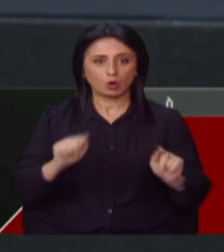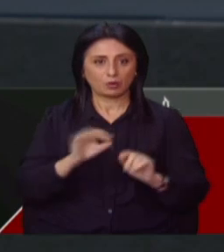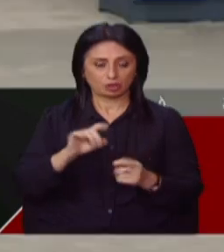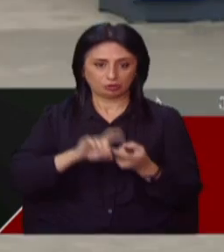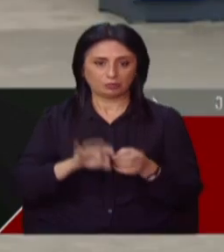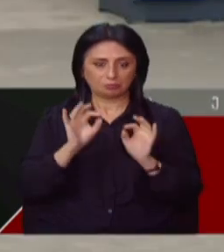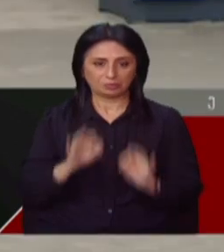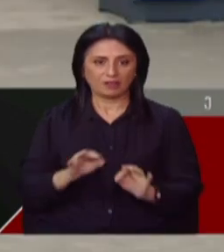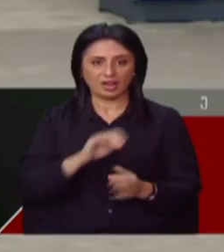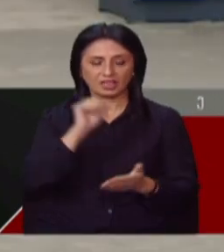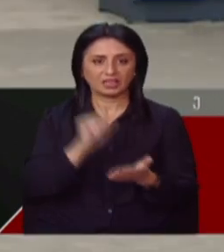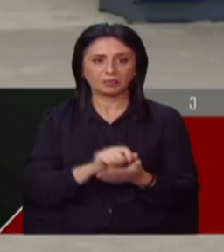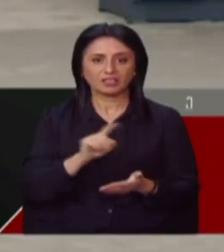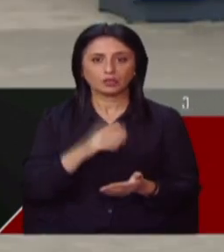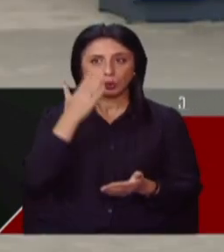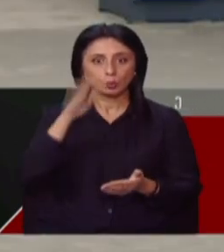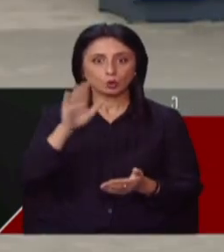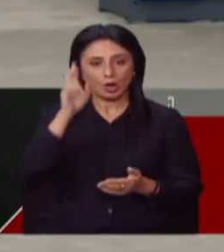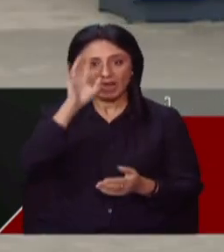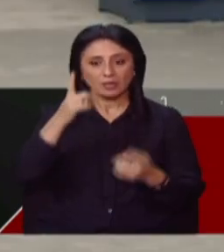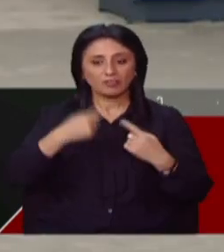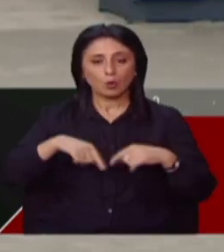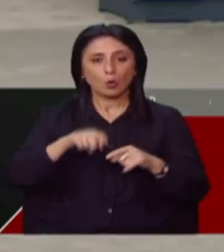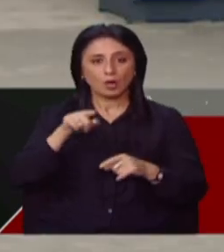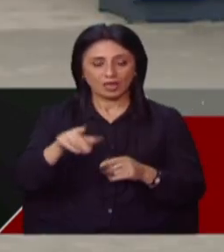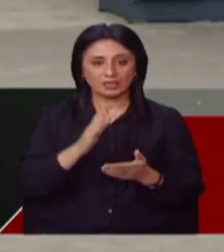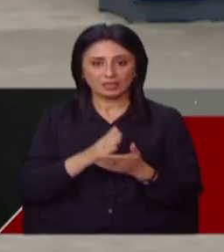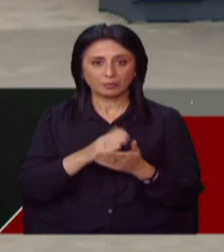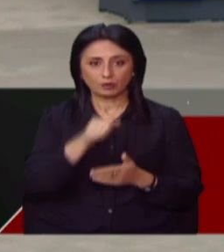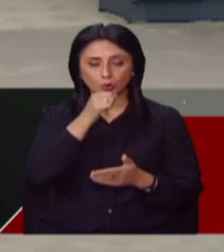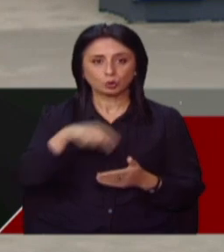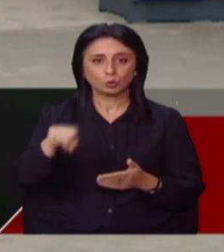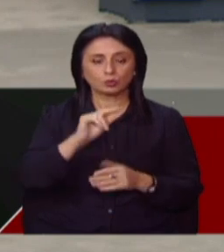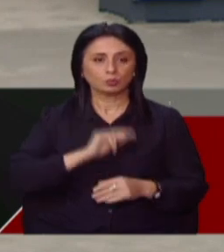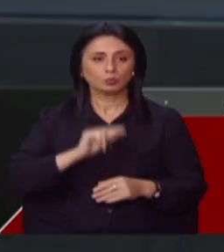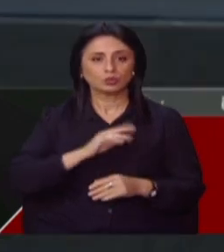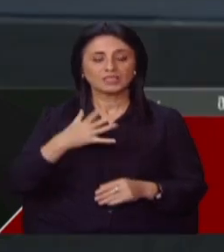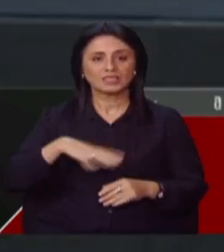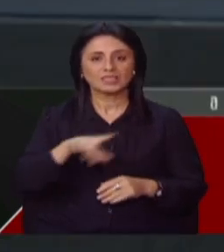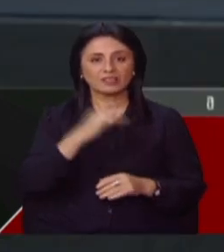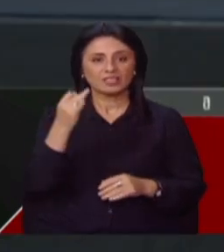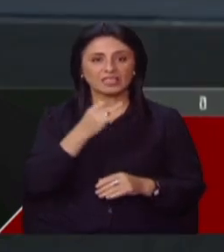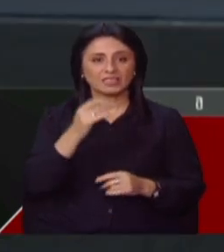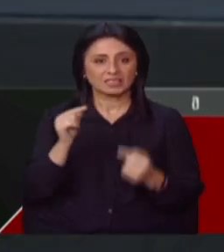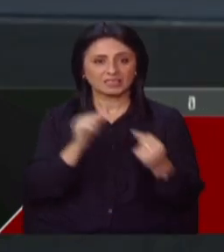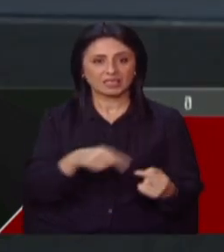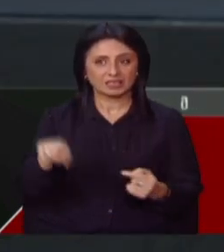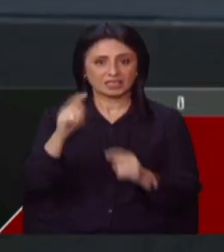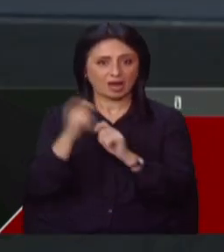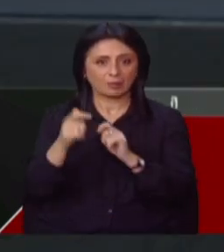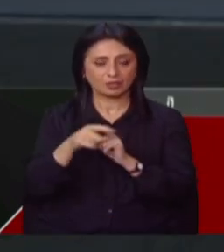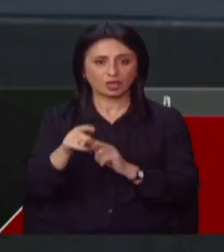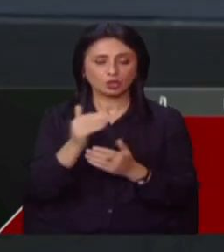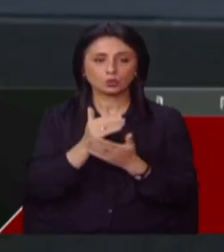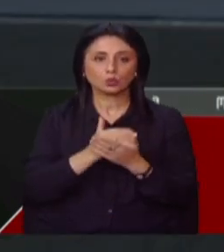პროპაგანდის შესახებ. დამტკიცებულია, რომ უცხოური არასამთავრობო ორგანიზაციები და ჟურნალისტები მუშაობენ საქართველოს ინტერესების საწინააღმდეგოდ.